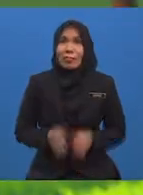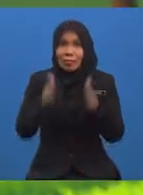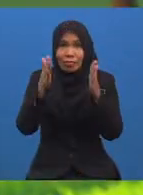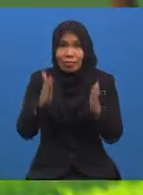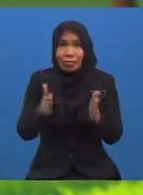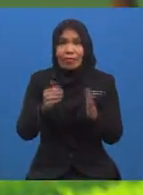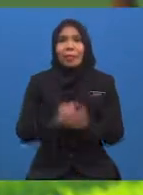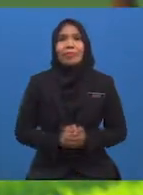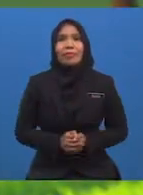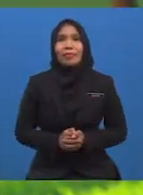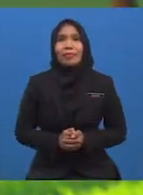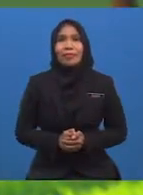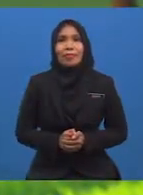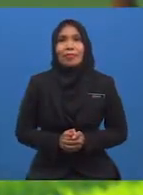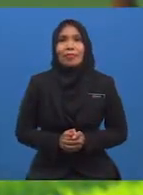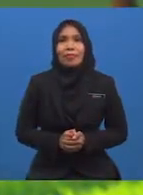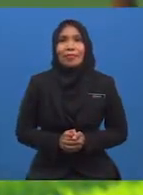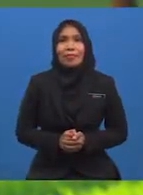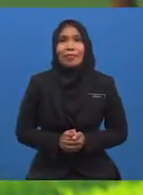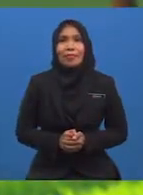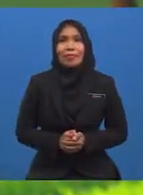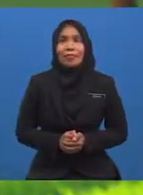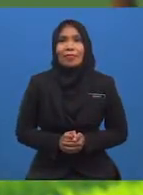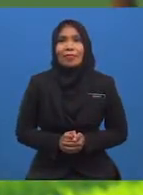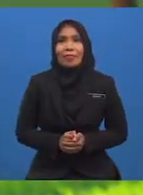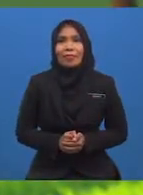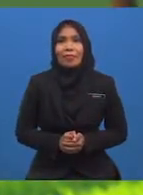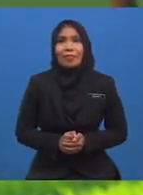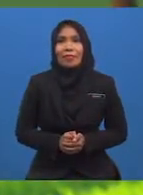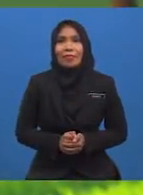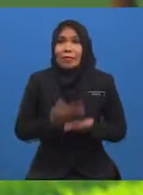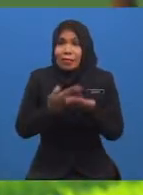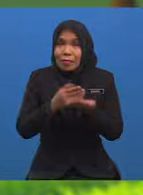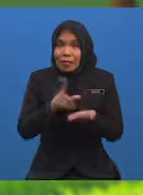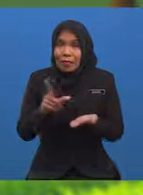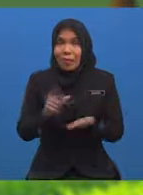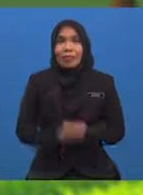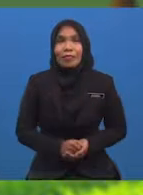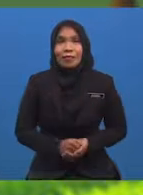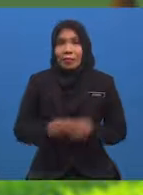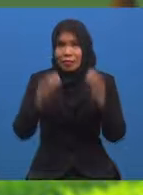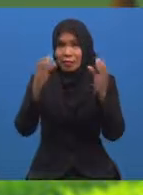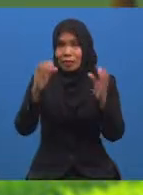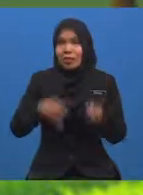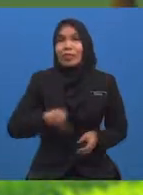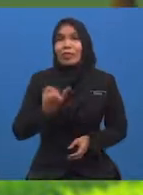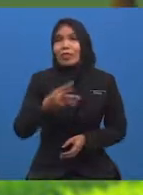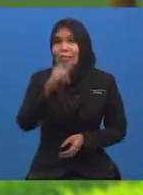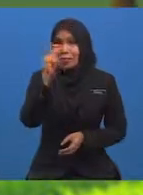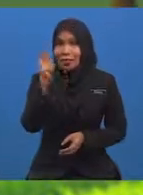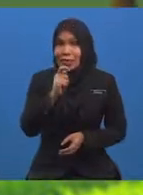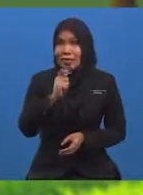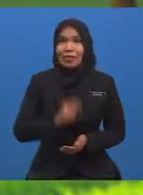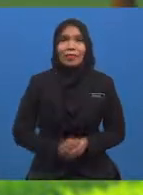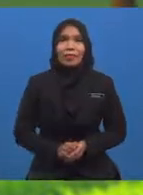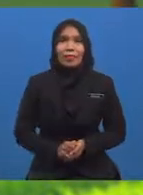atau ayah beli makanan dekat kedai ke? Tidak. Baiklah, cikgu ingin tanya kepada murid-murid. Makanan